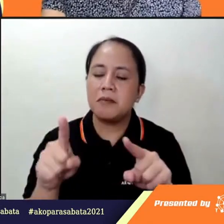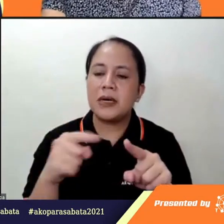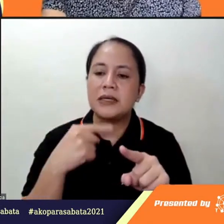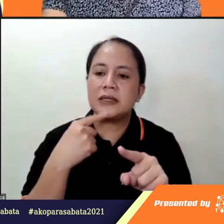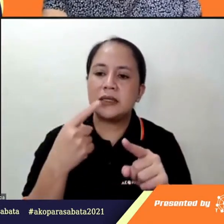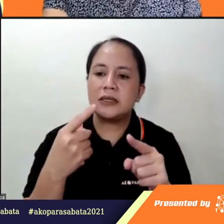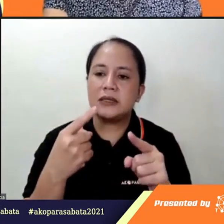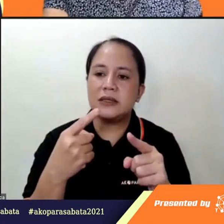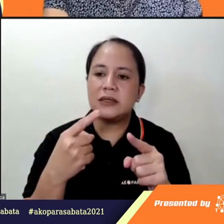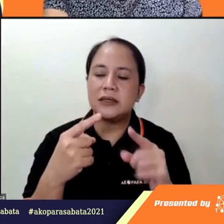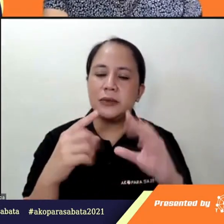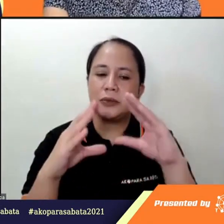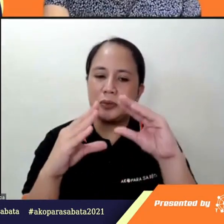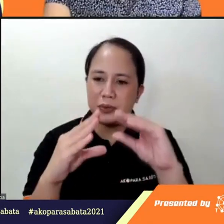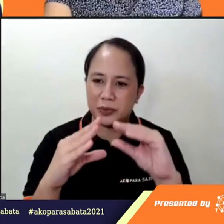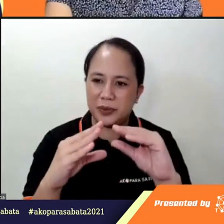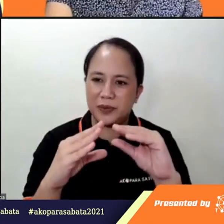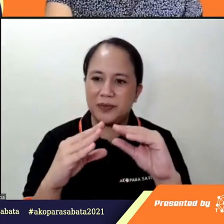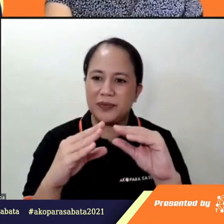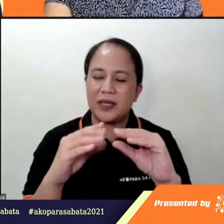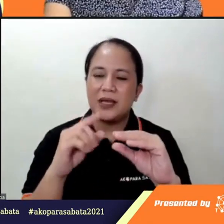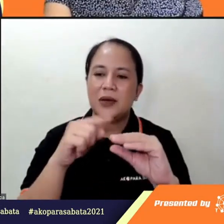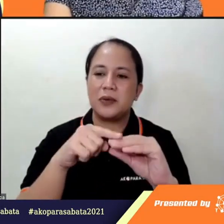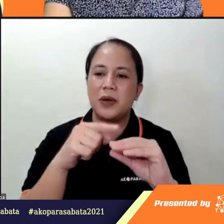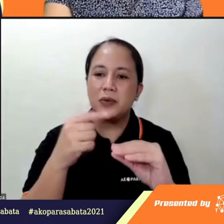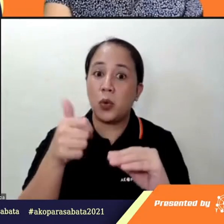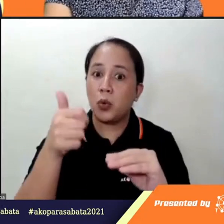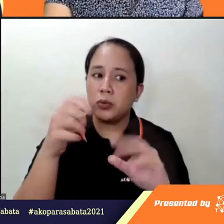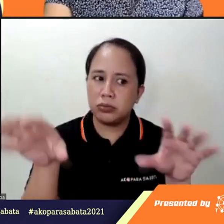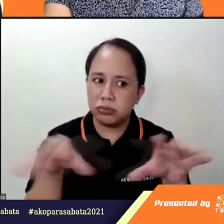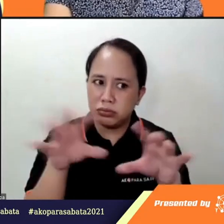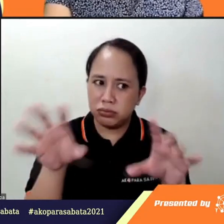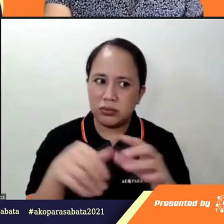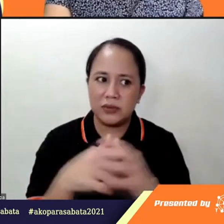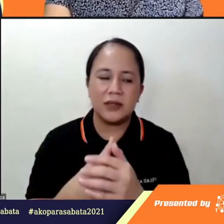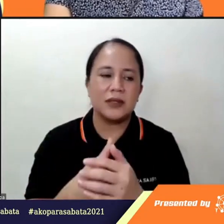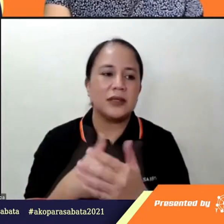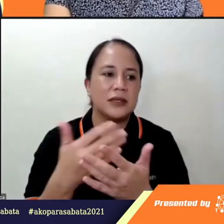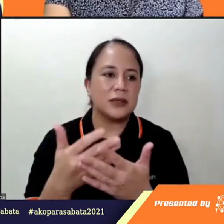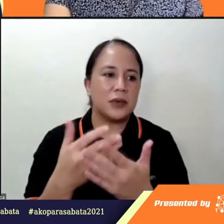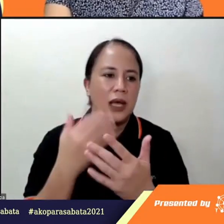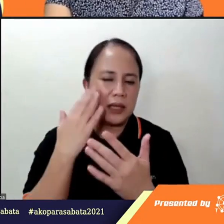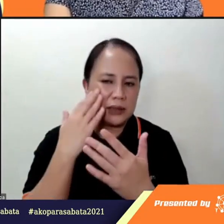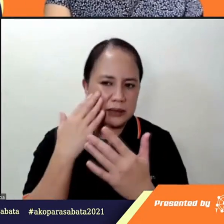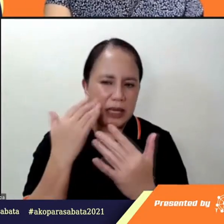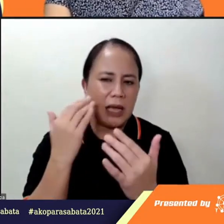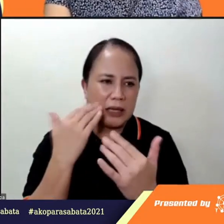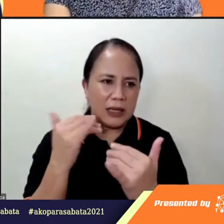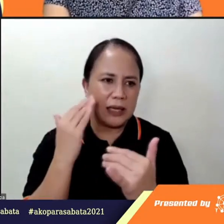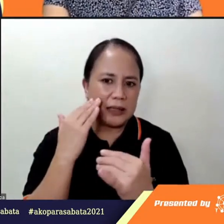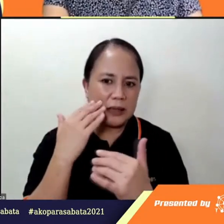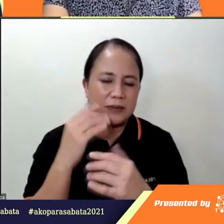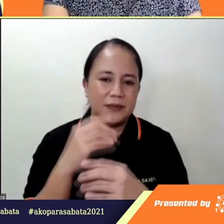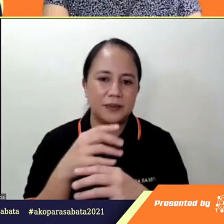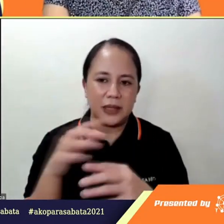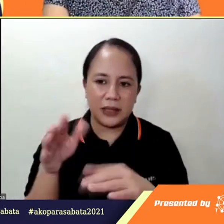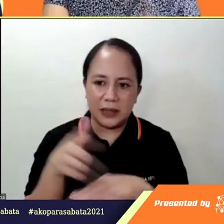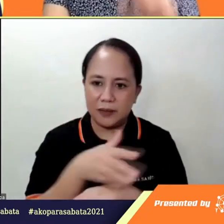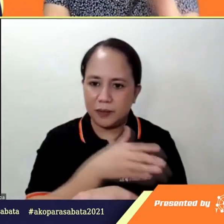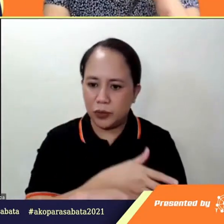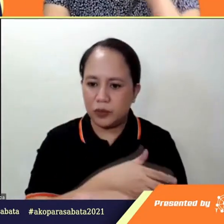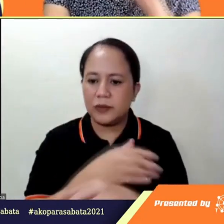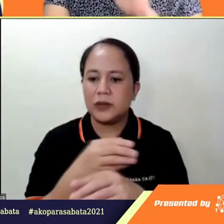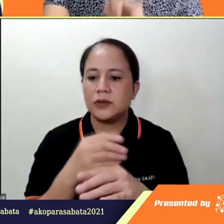sinandwich mo siya na affirm na, okay, nag-effort ka, tsaka alam ko kaya mo pang pagbutihin. So, meron